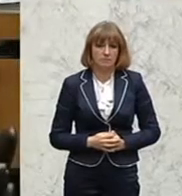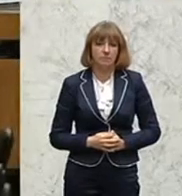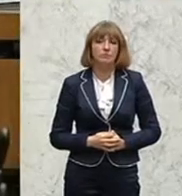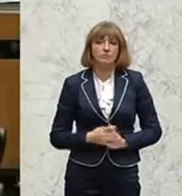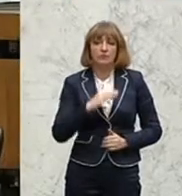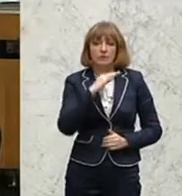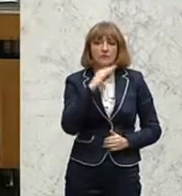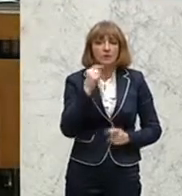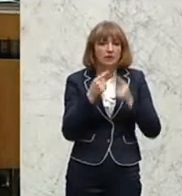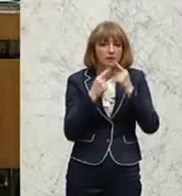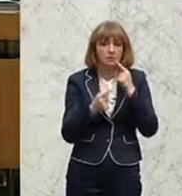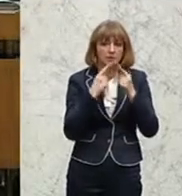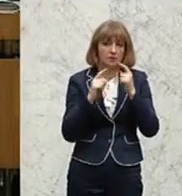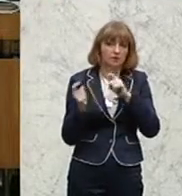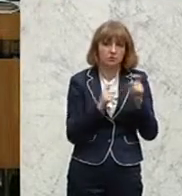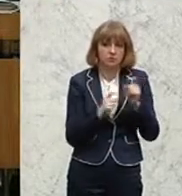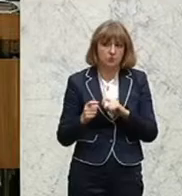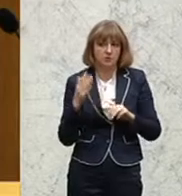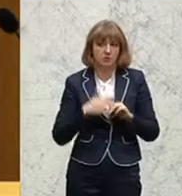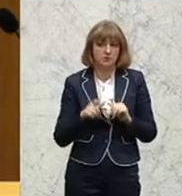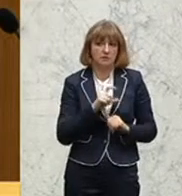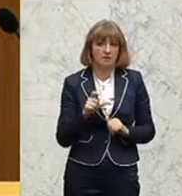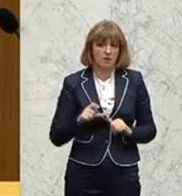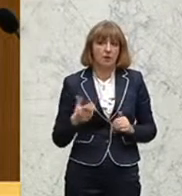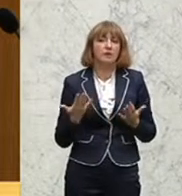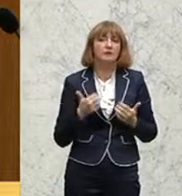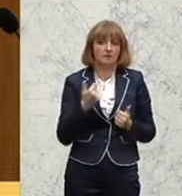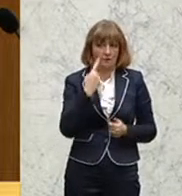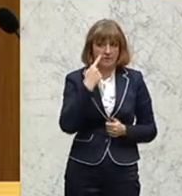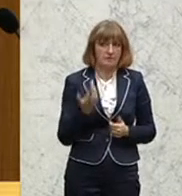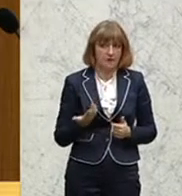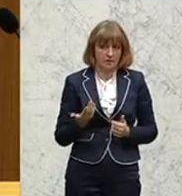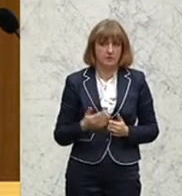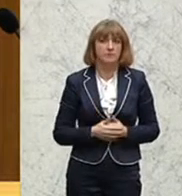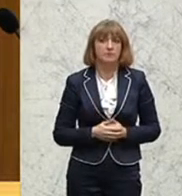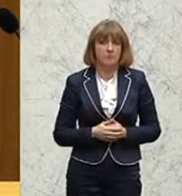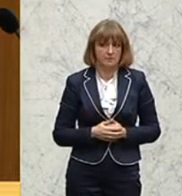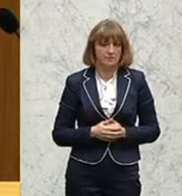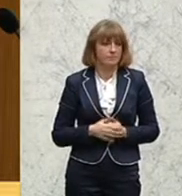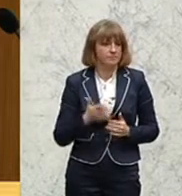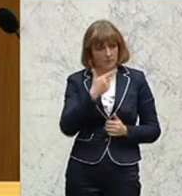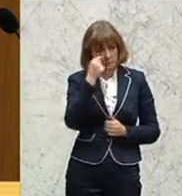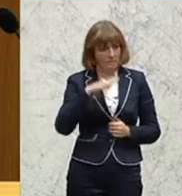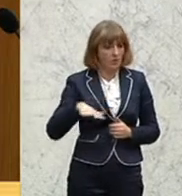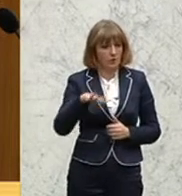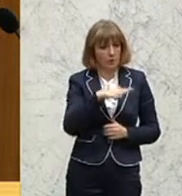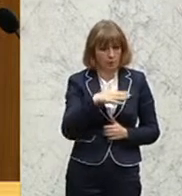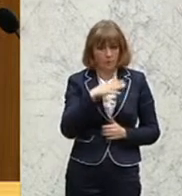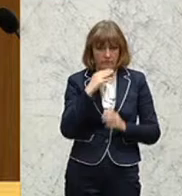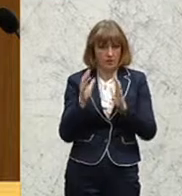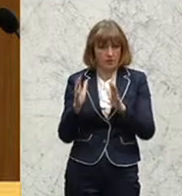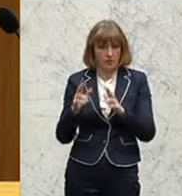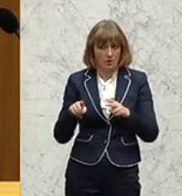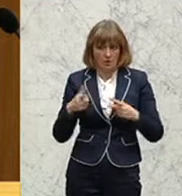In vielen Gesprächen und Diskussionen in den letzten Wochen ist eines aufgefallen. Große Teile der Bevölkerung